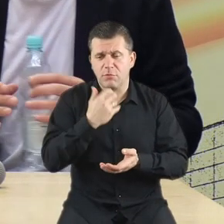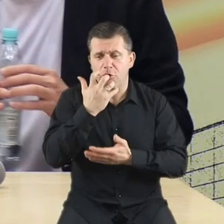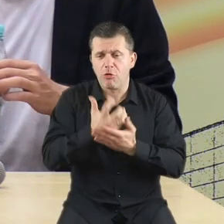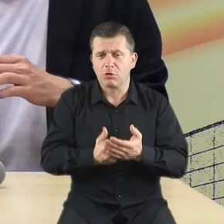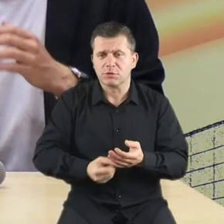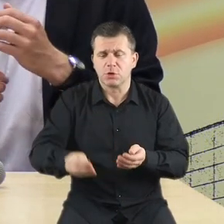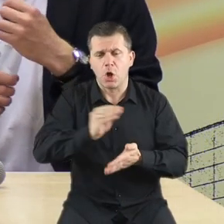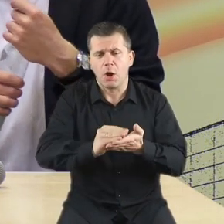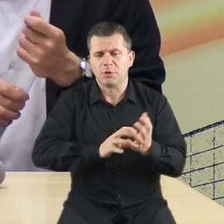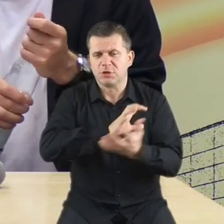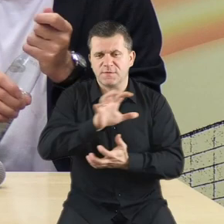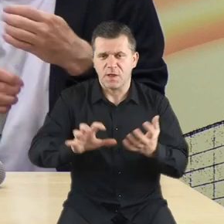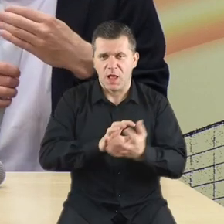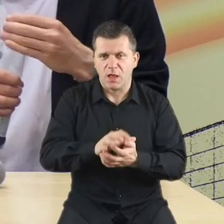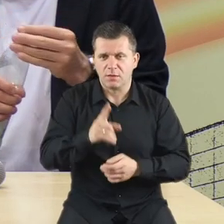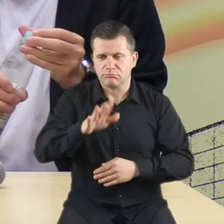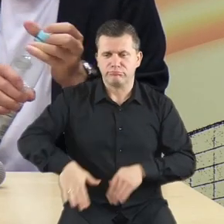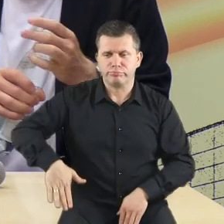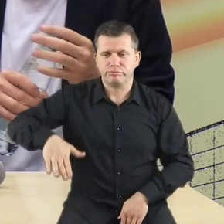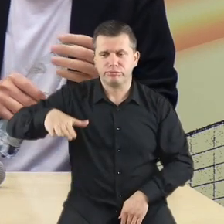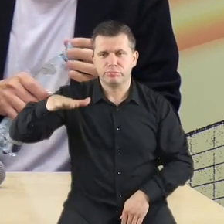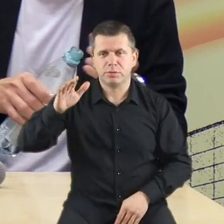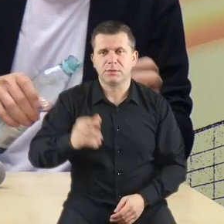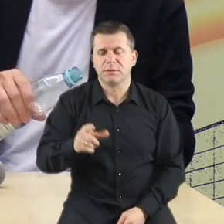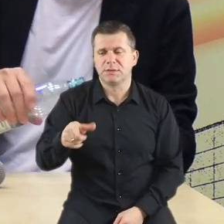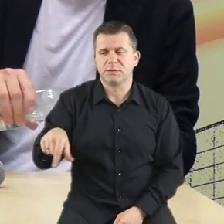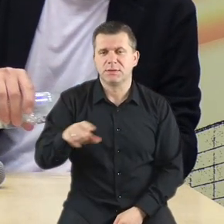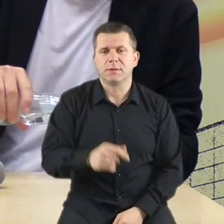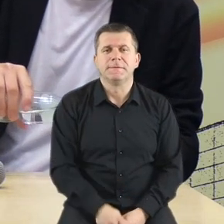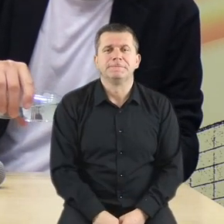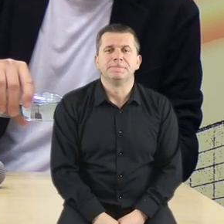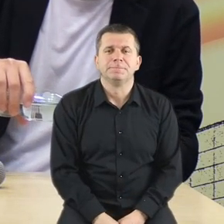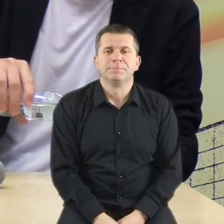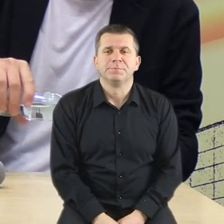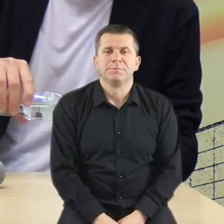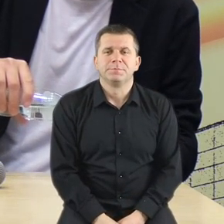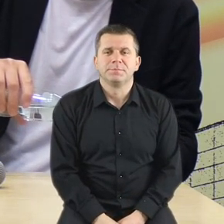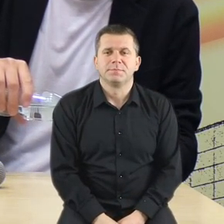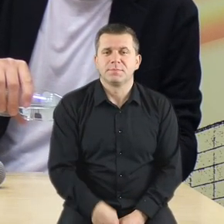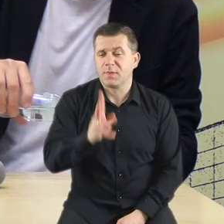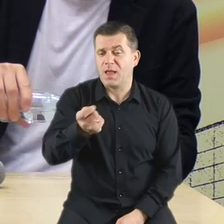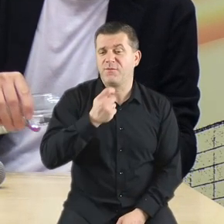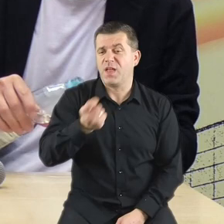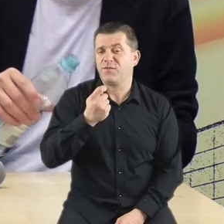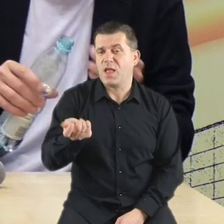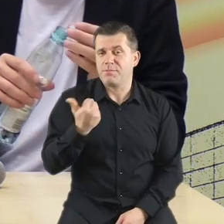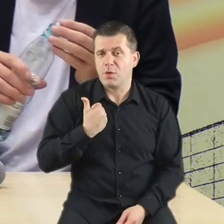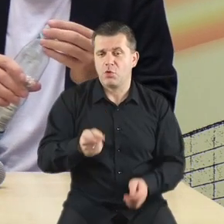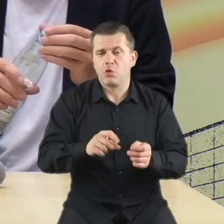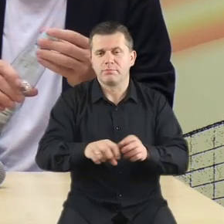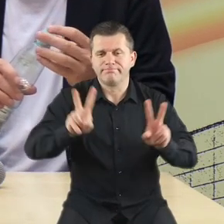świat właśnie tych dorastających stramerów, prawda? W wywiadzie, jaki udzielił pan do Wysokich